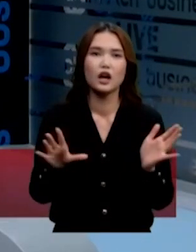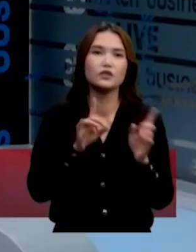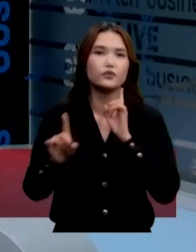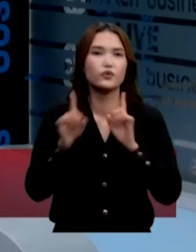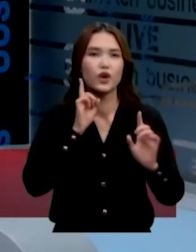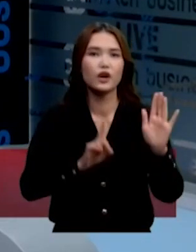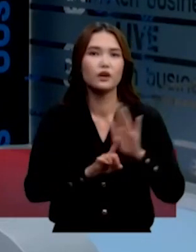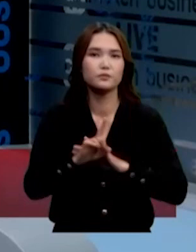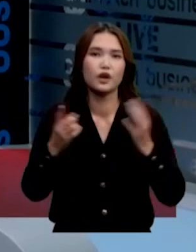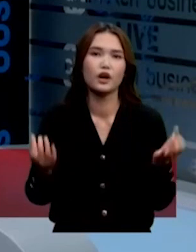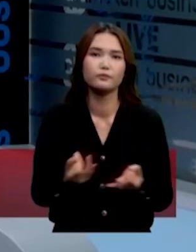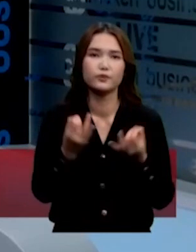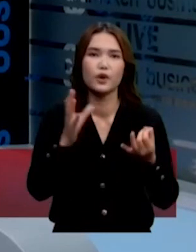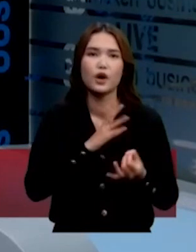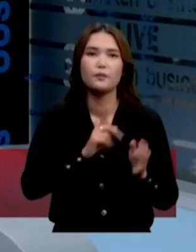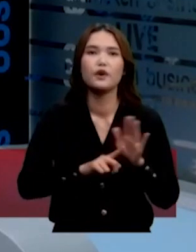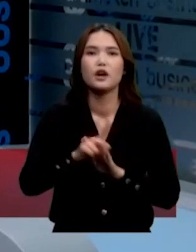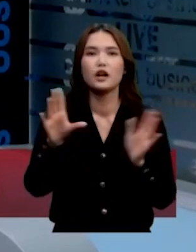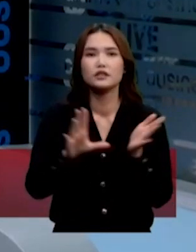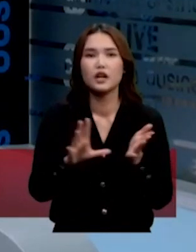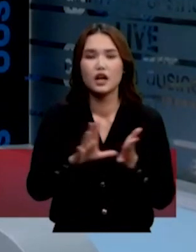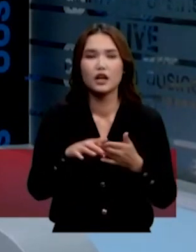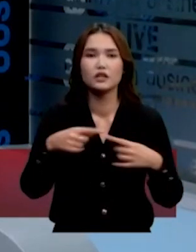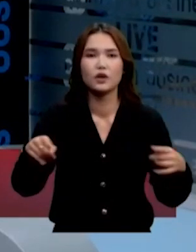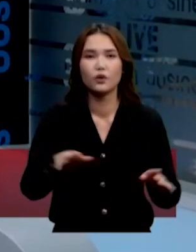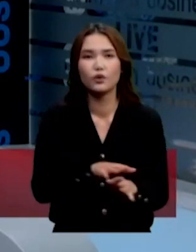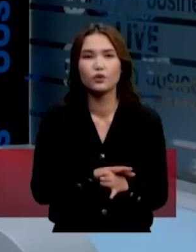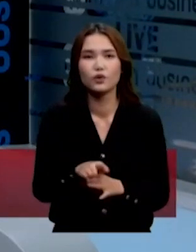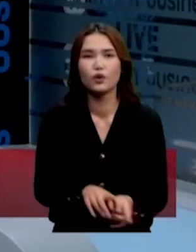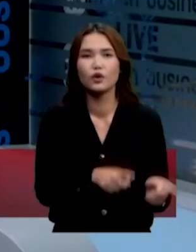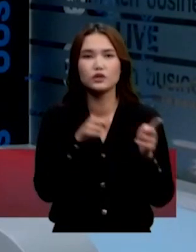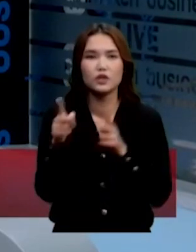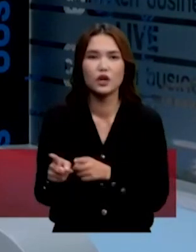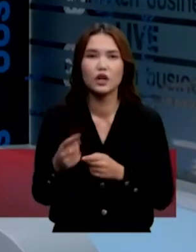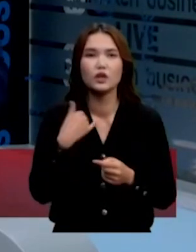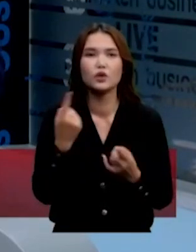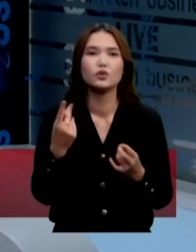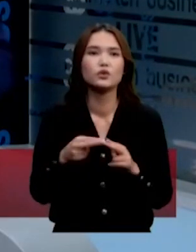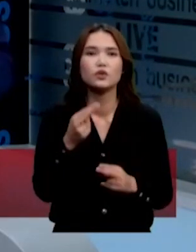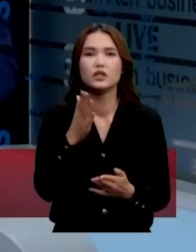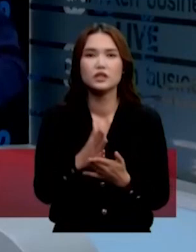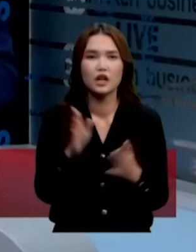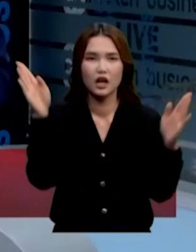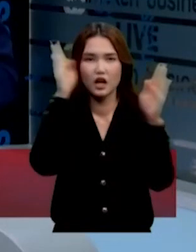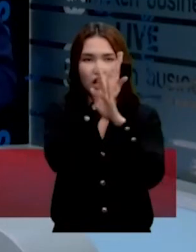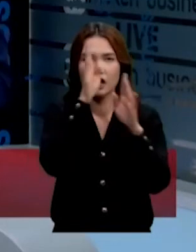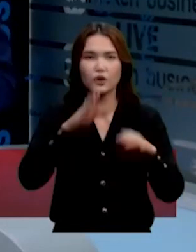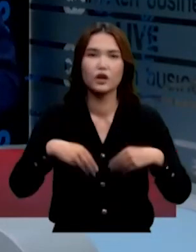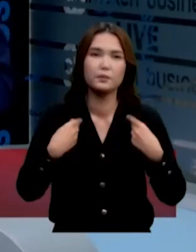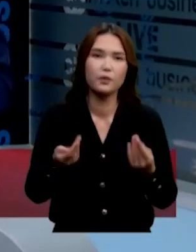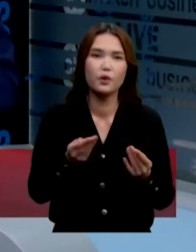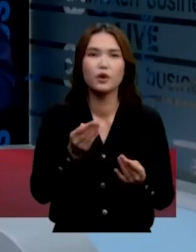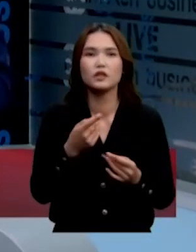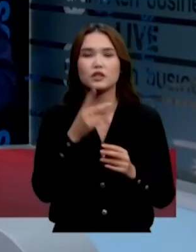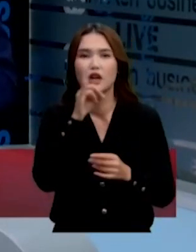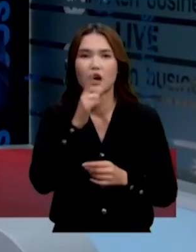forum barısında aytıldı. Balamalı energiya közlerine toluqtay köşü üçün bizge ne kedergi? Ekologiya bölünetin kömür